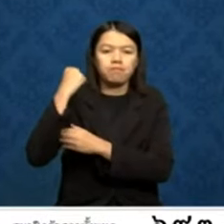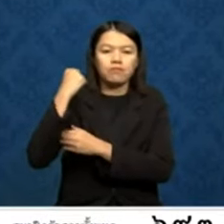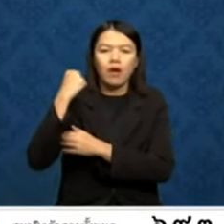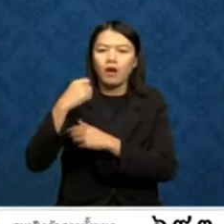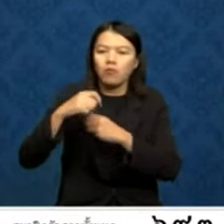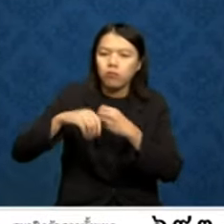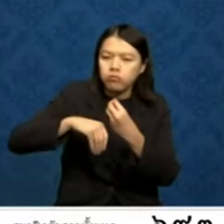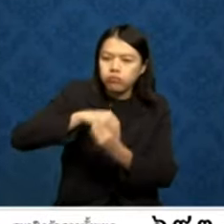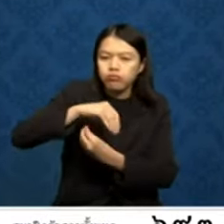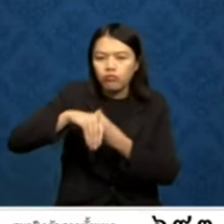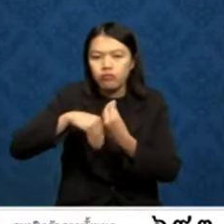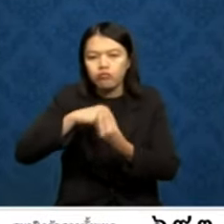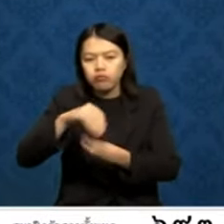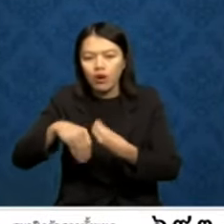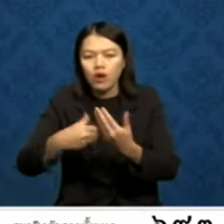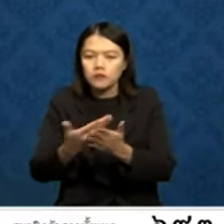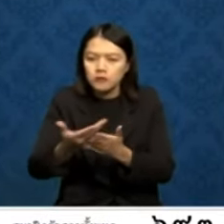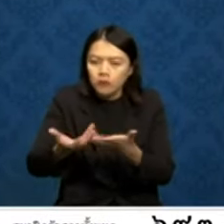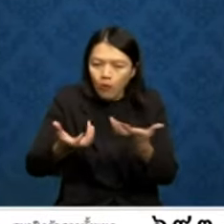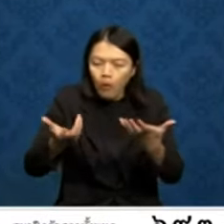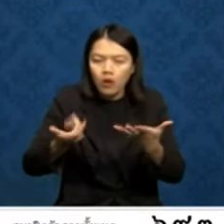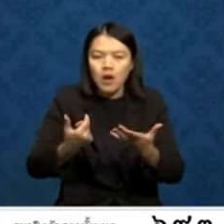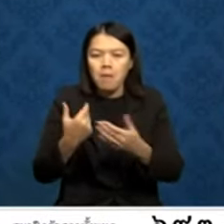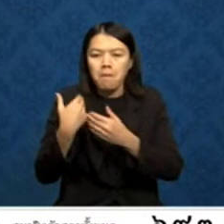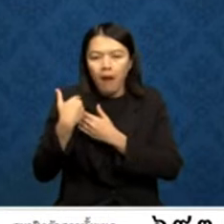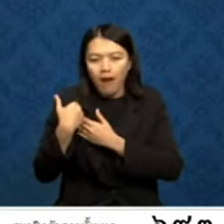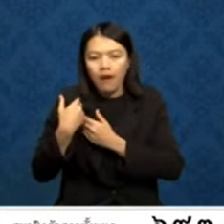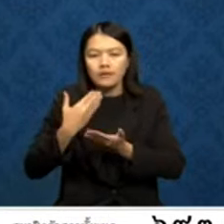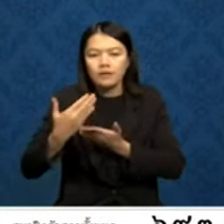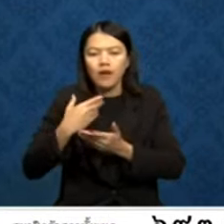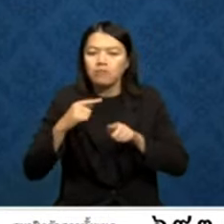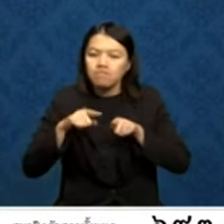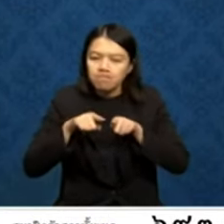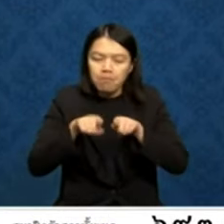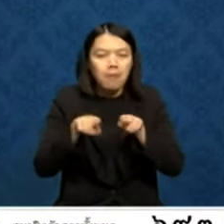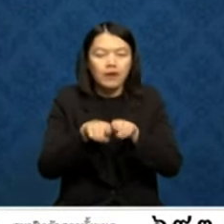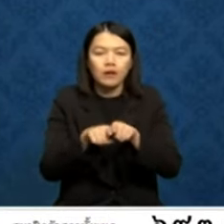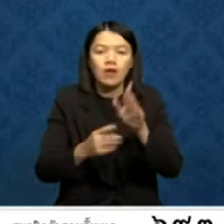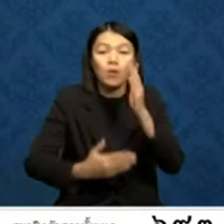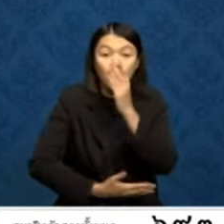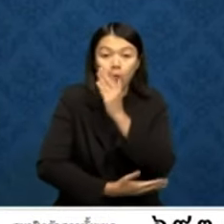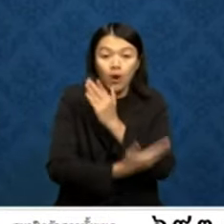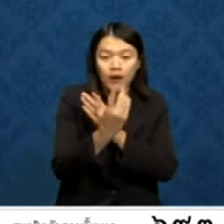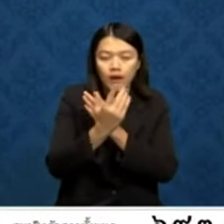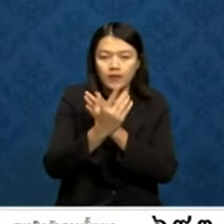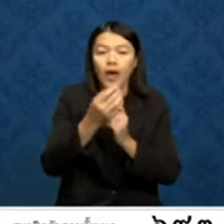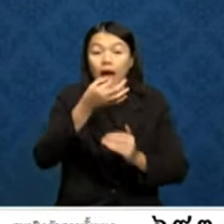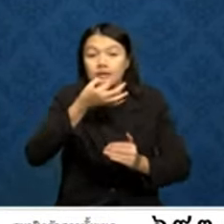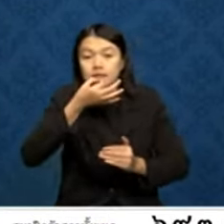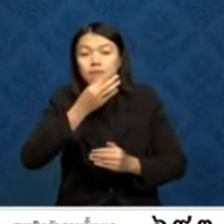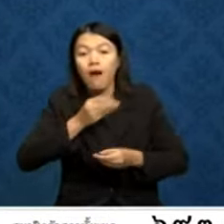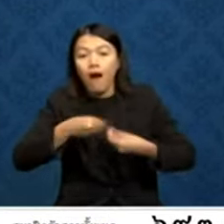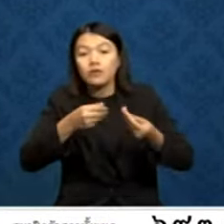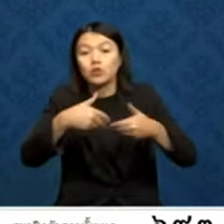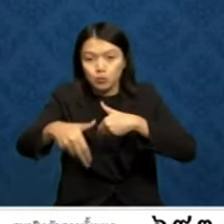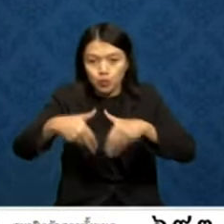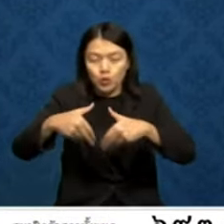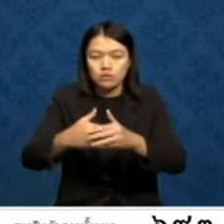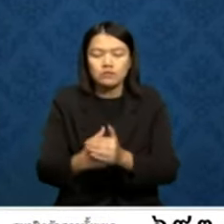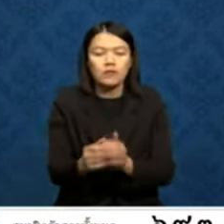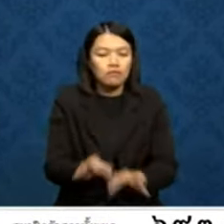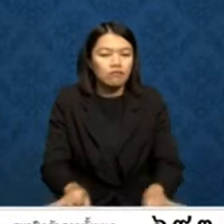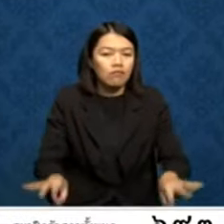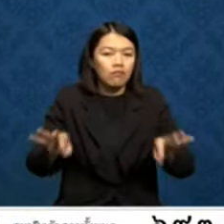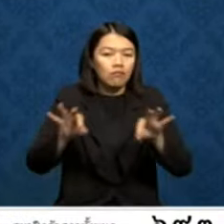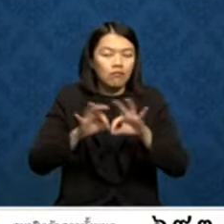อยควบคู่กับการบรรเทาภาระค่าใช้จ่ายและเพิ่มโอกาสในการประกอบอาชีพโดยให้ความสำคั